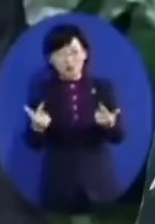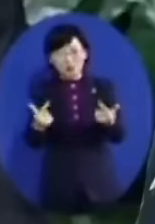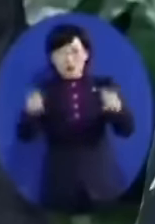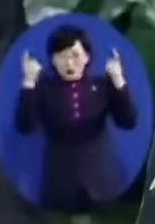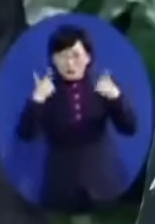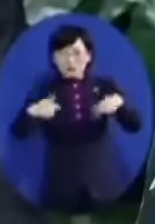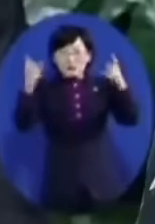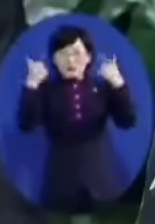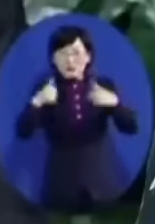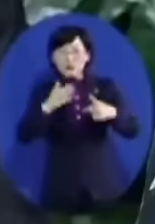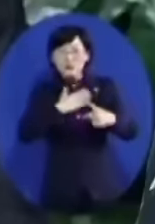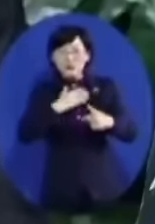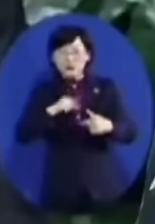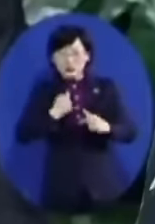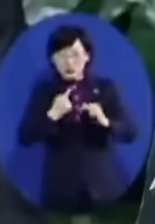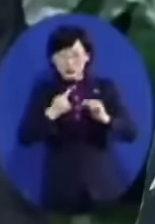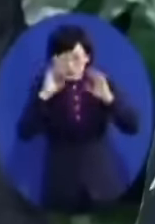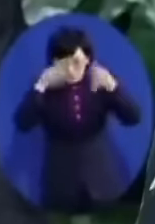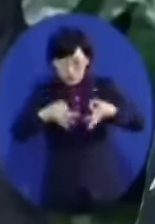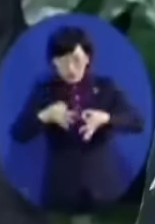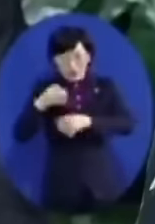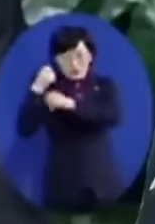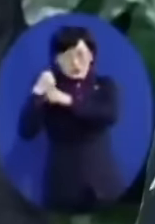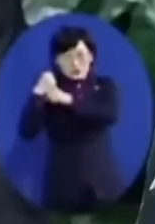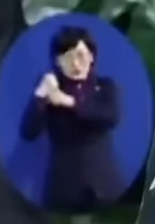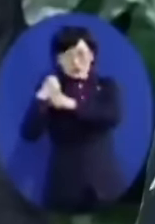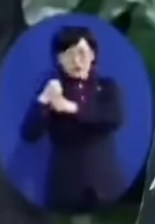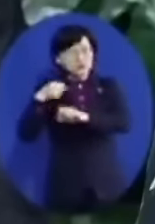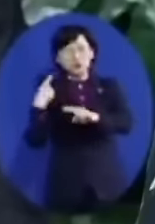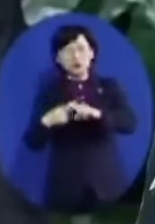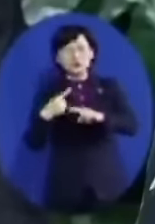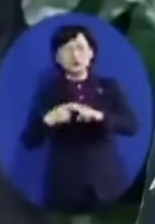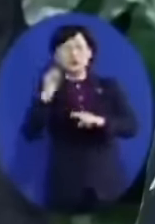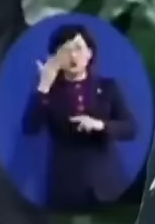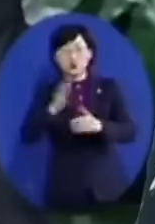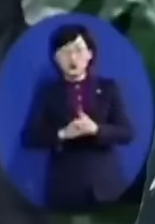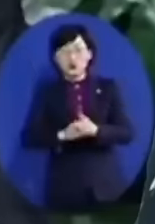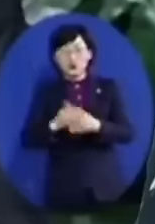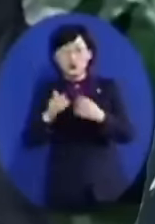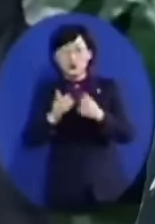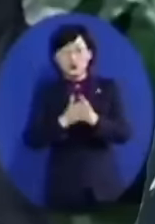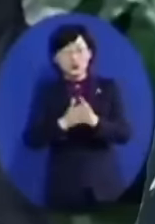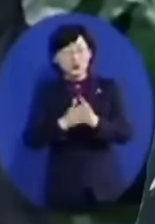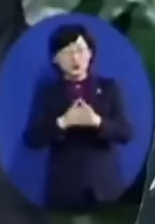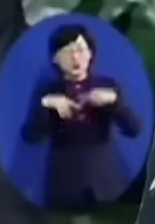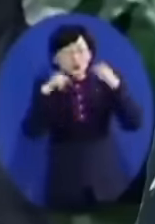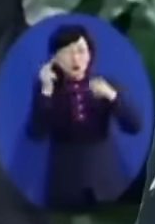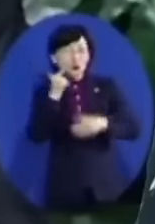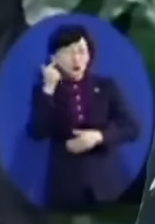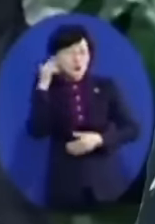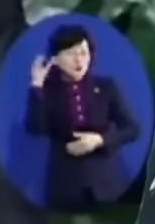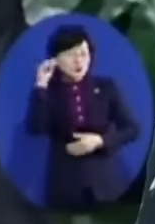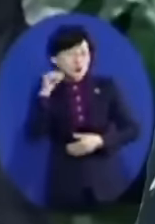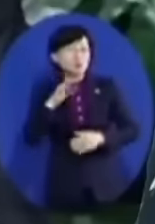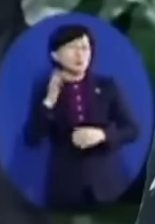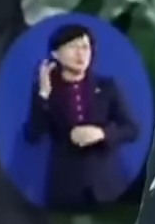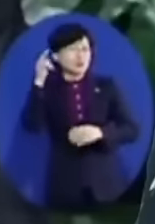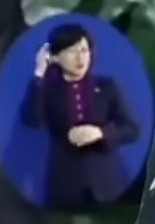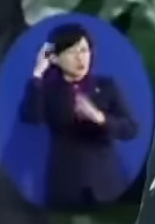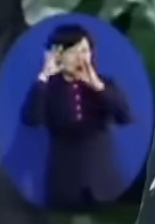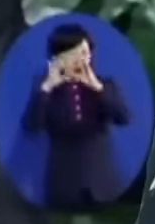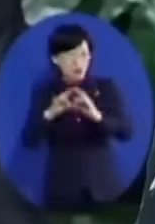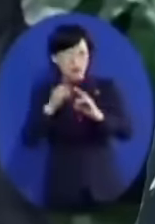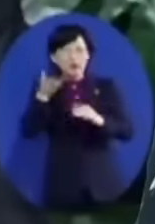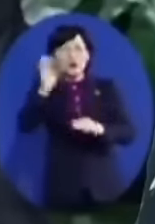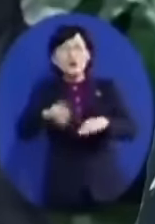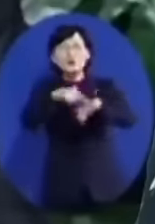내 자신을 내가 짊어지고 다닙니다. 저도 그 목사님들의 말에 동감을 했습니다. 그러나 마음을 비우지 않는